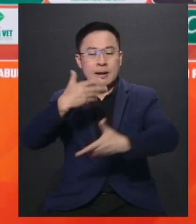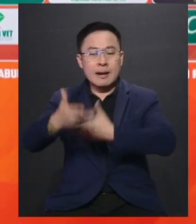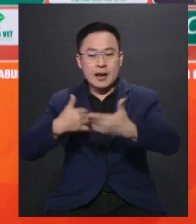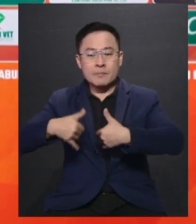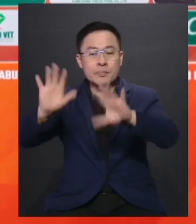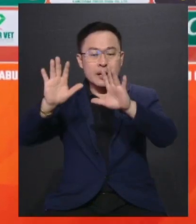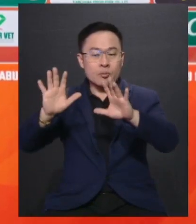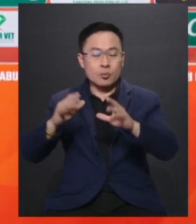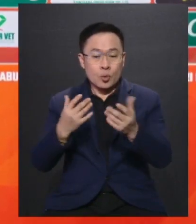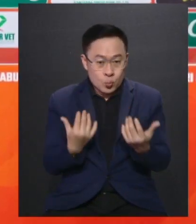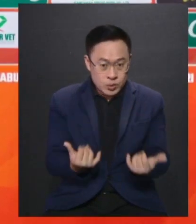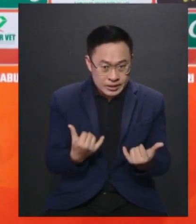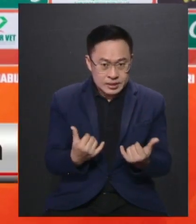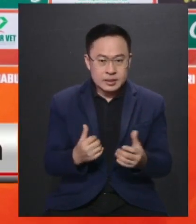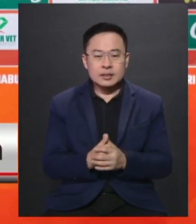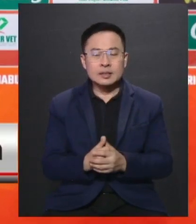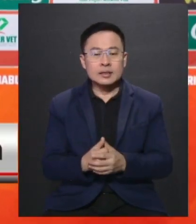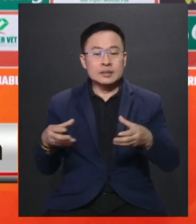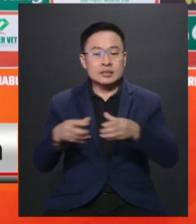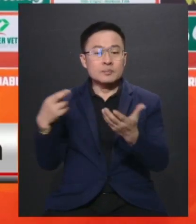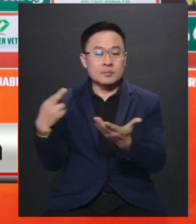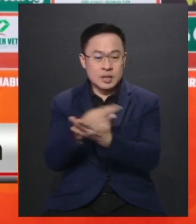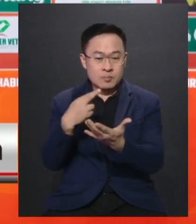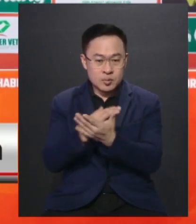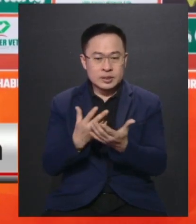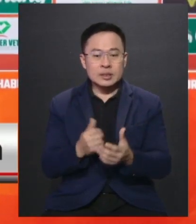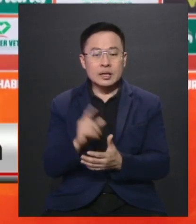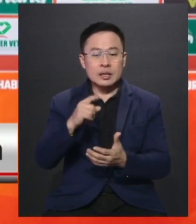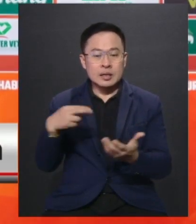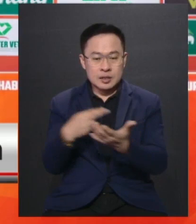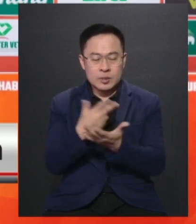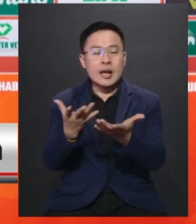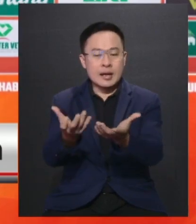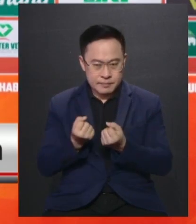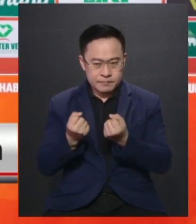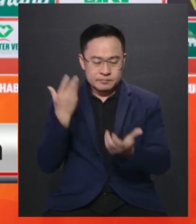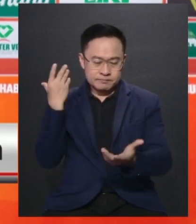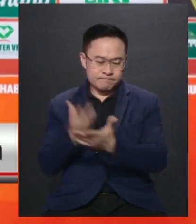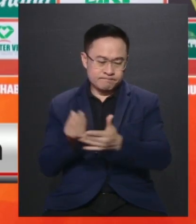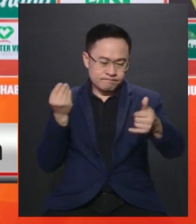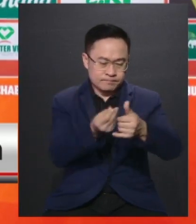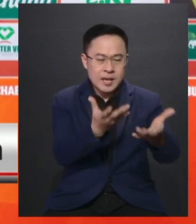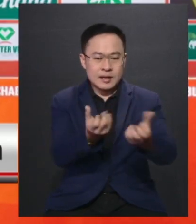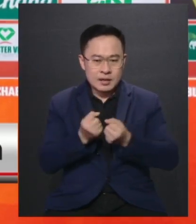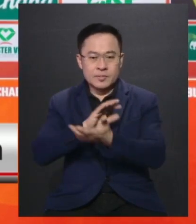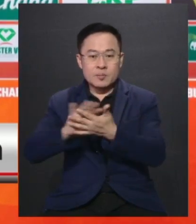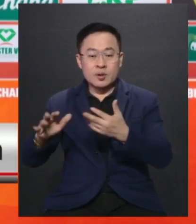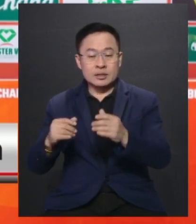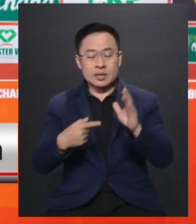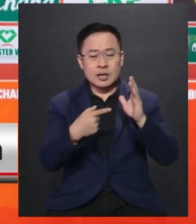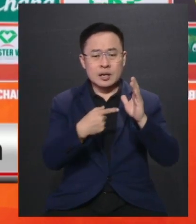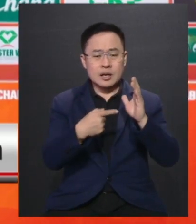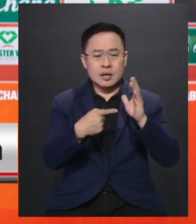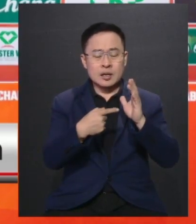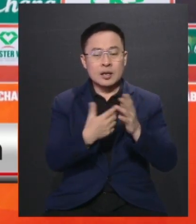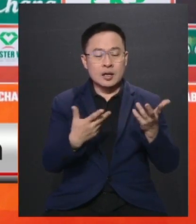แต่นี่ฮะล่าสุดครับทางสโมสรราชบุรีเอฟซีครับก็ได้ประกาศคว้าตัวกรวิชญ์มาร่วมถิ่นดราก้อนโซล่า